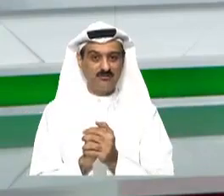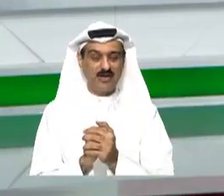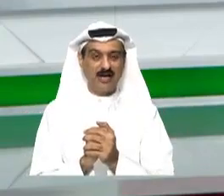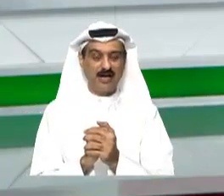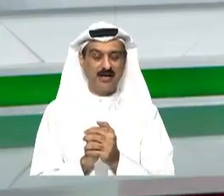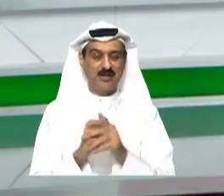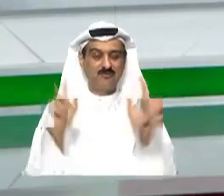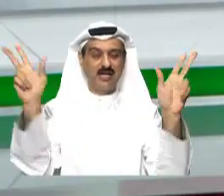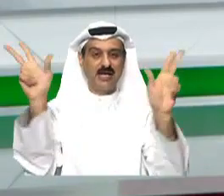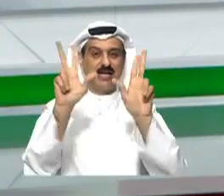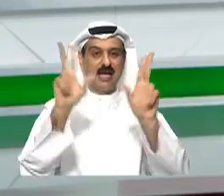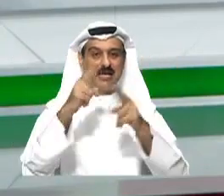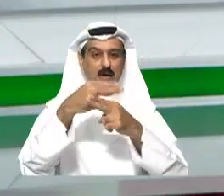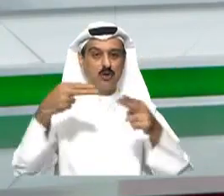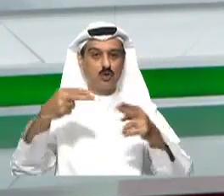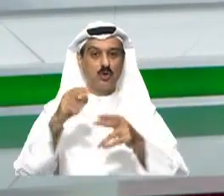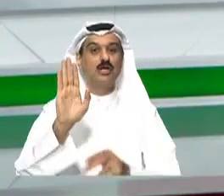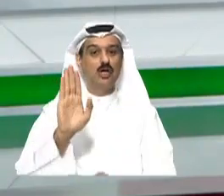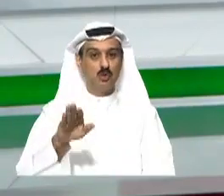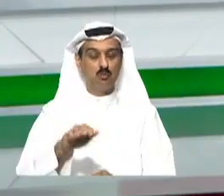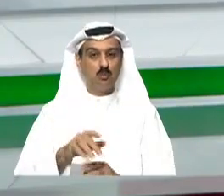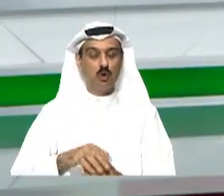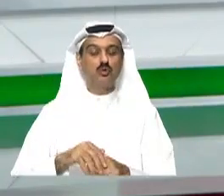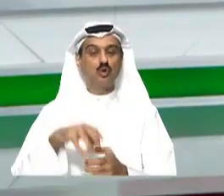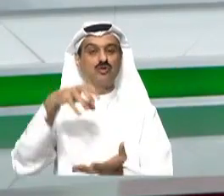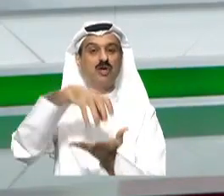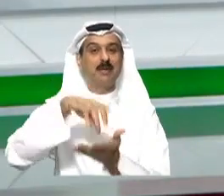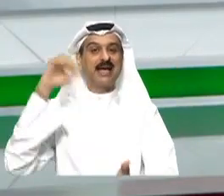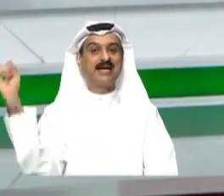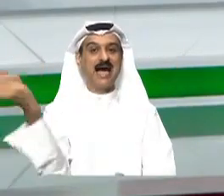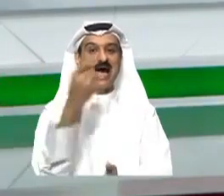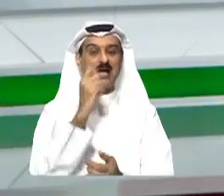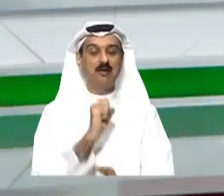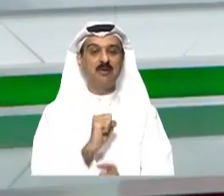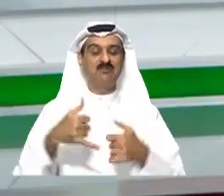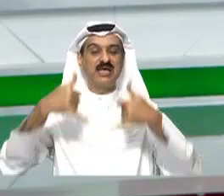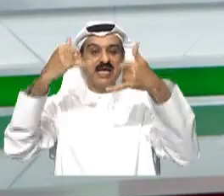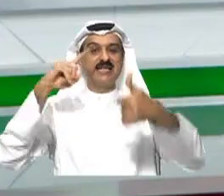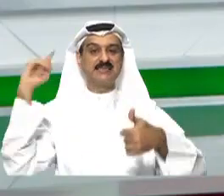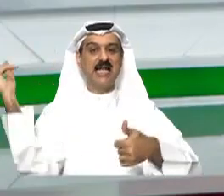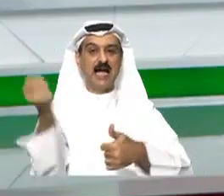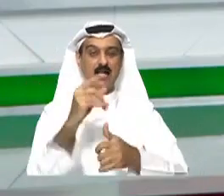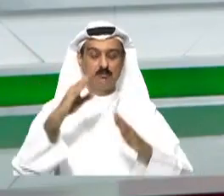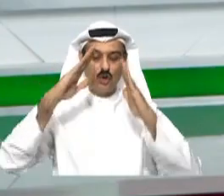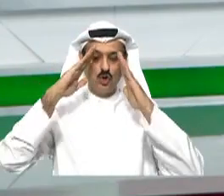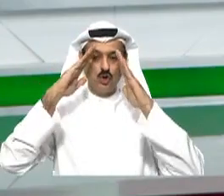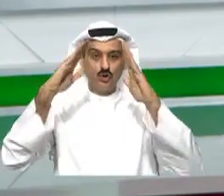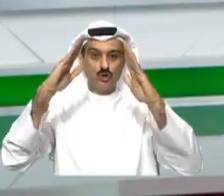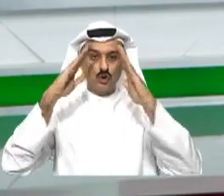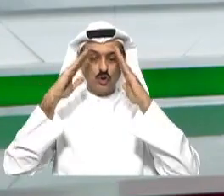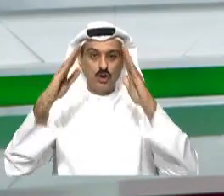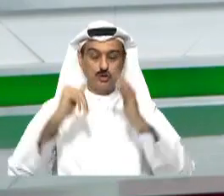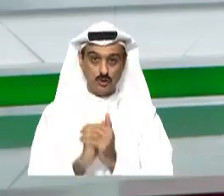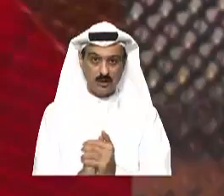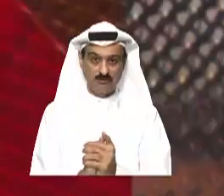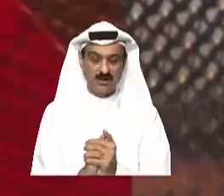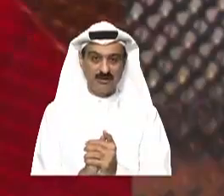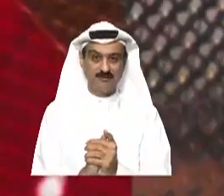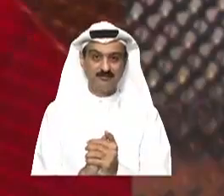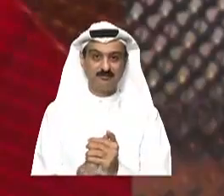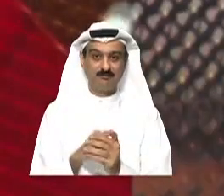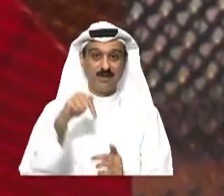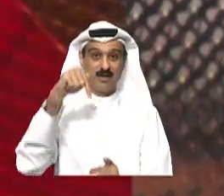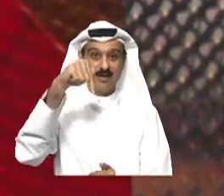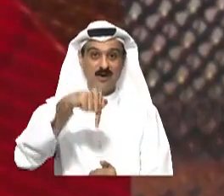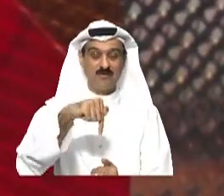الكويتي متواجدين في نفس هذا المحفل العالمي كأس العالم قطر 2022. كل الشكر لك، وأيضا متواصلين معكم مشاهدين الكرام من خلال